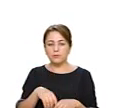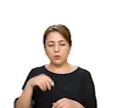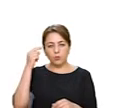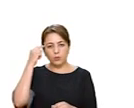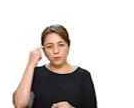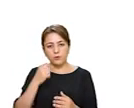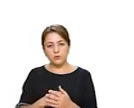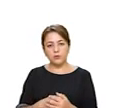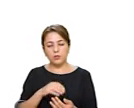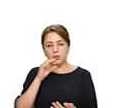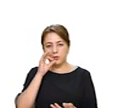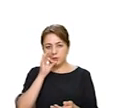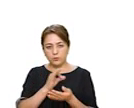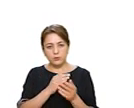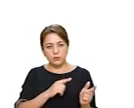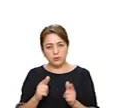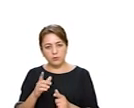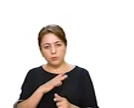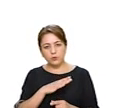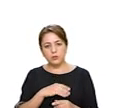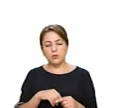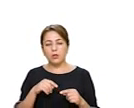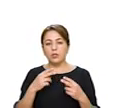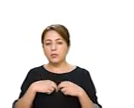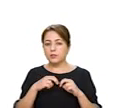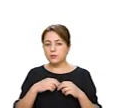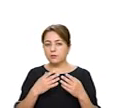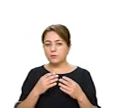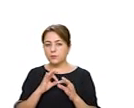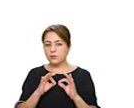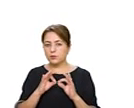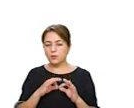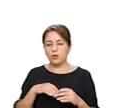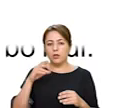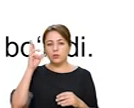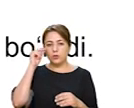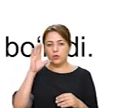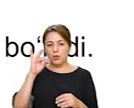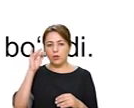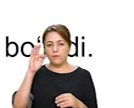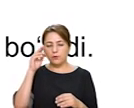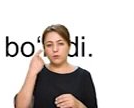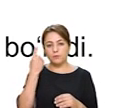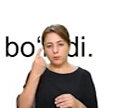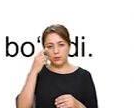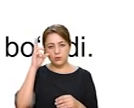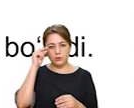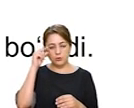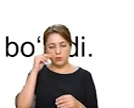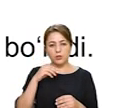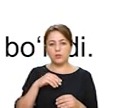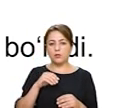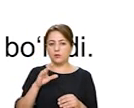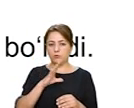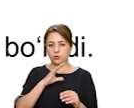O'ylab ko'rdingizmi? Javobingiz tayyor bo'lsa, unda tekshirib oling. Sonli ifoda bitta sondan ham iborat bo'lishi ham